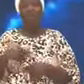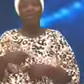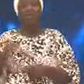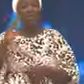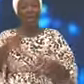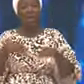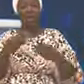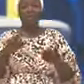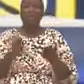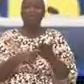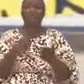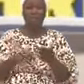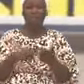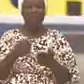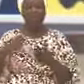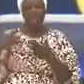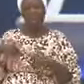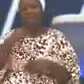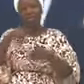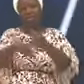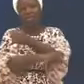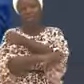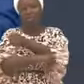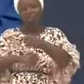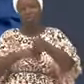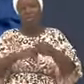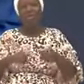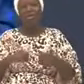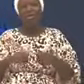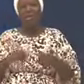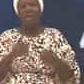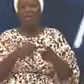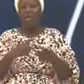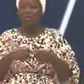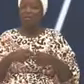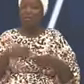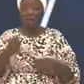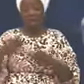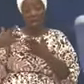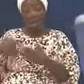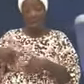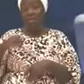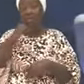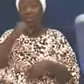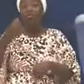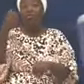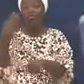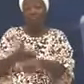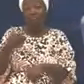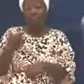le quai est de pierre et le cas de pierre s i jy